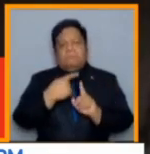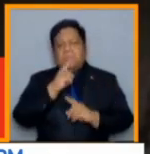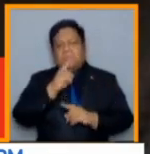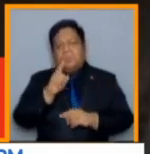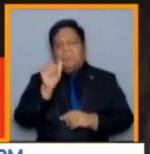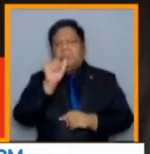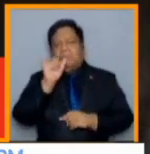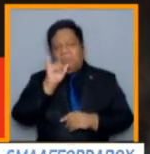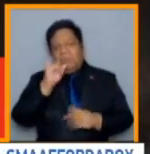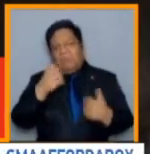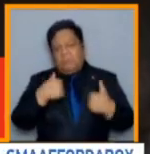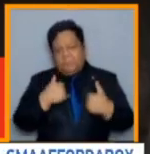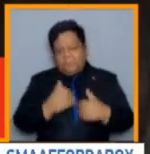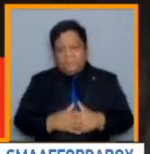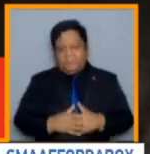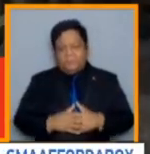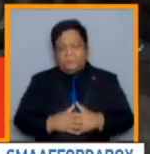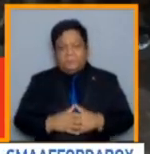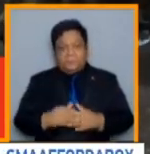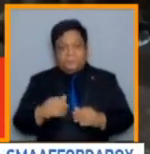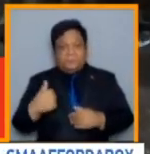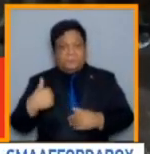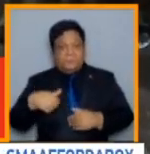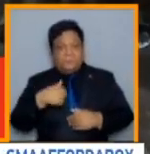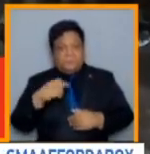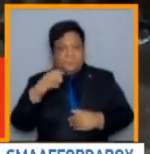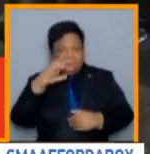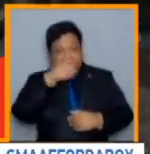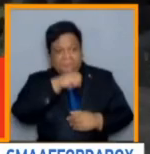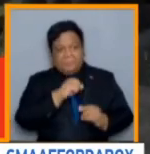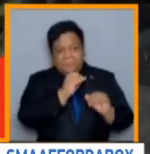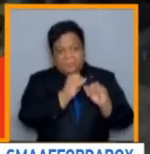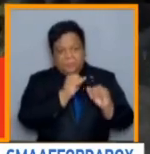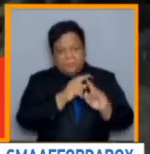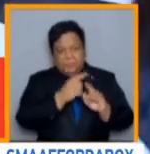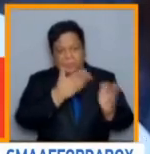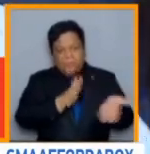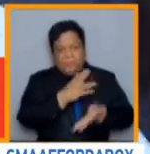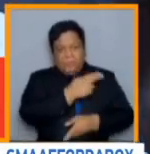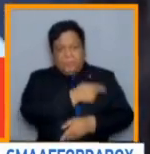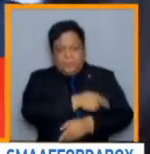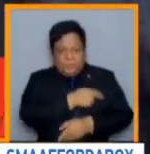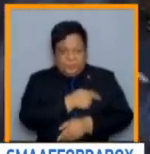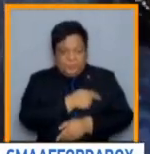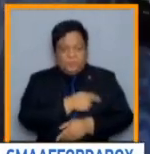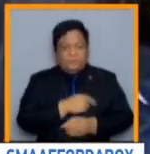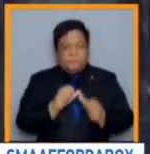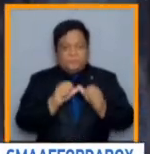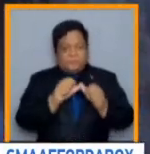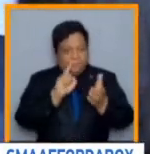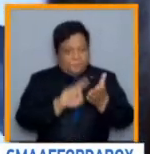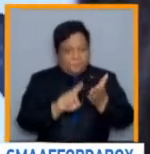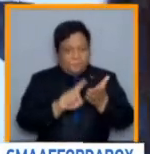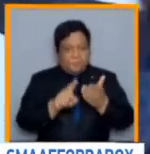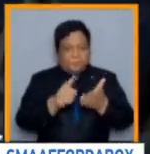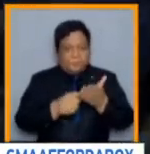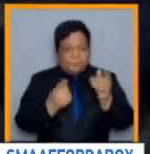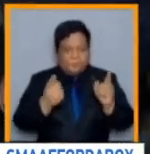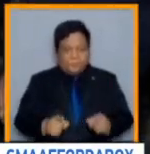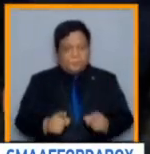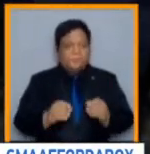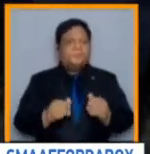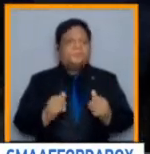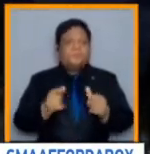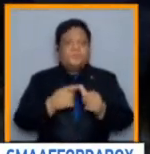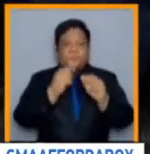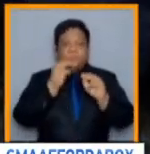si Ocampo dahil dinala na siya sa ospital. Patuloy ang investigasyon sa insidente. Yan ang unang balita sa Makati, Darlene Cay.